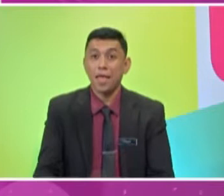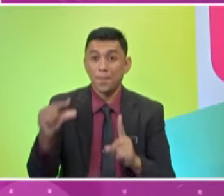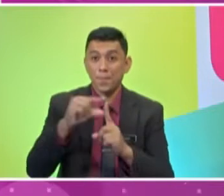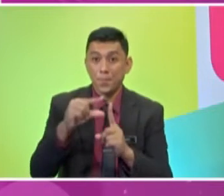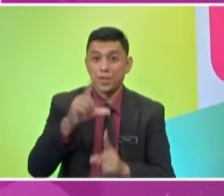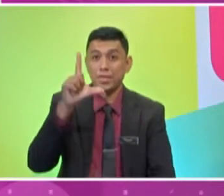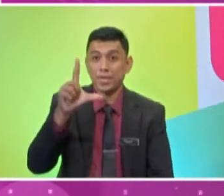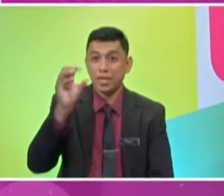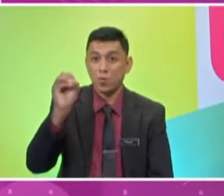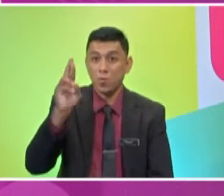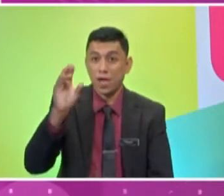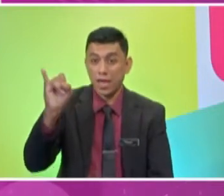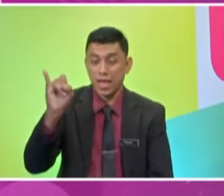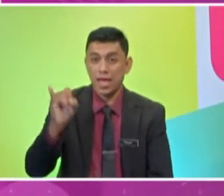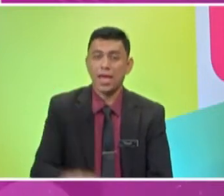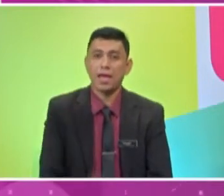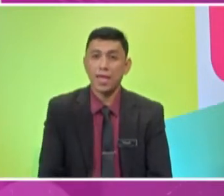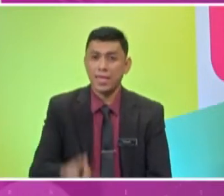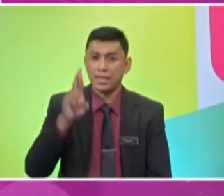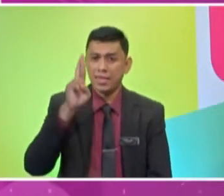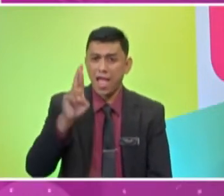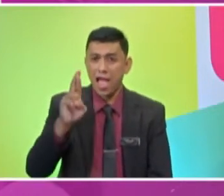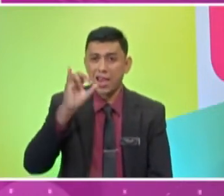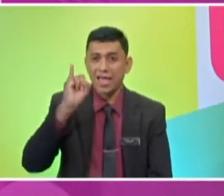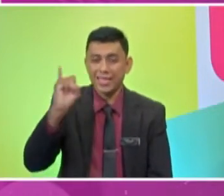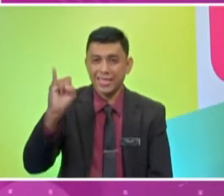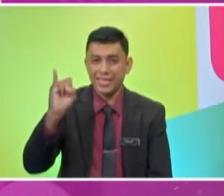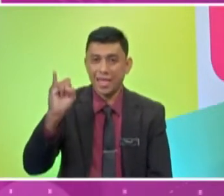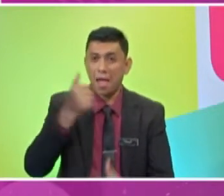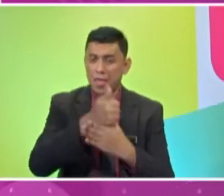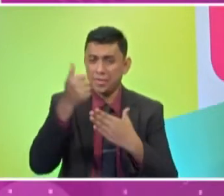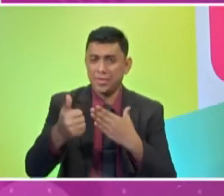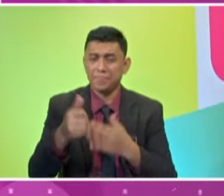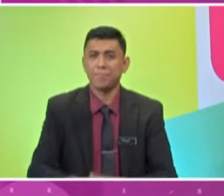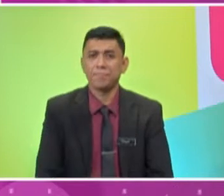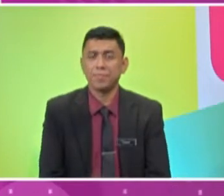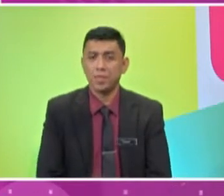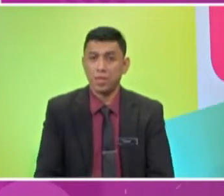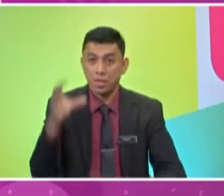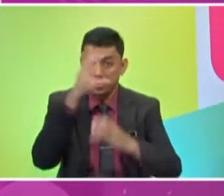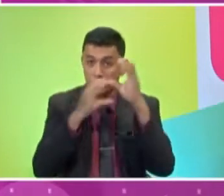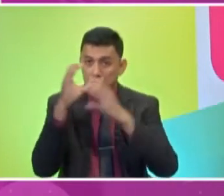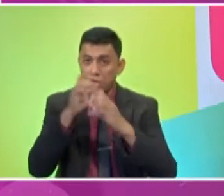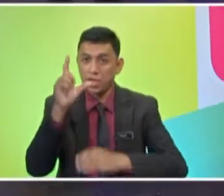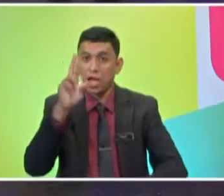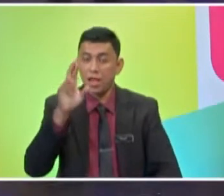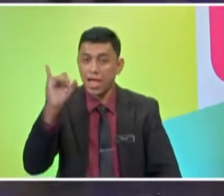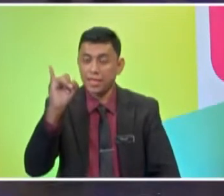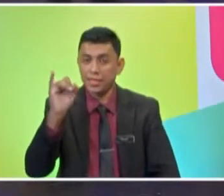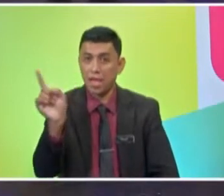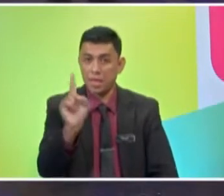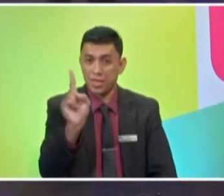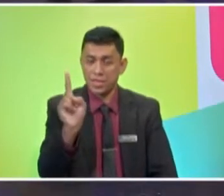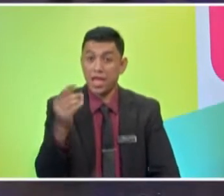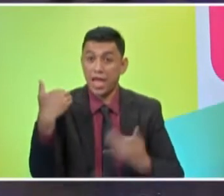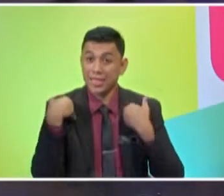ialah lori. Lori. R-I-R-I. Suka kata tak akhirnya. R-I-R-I, cikgu. Cari R-I-R-I. Ada tak Fizi? Ada tak